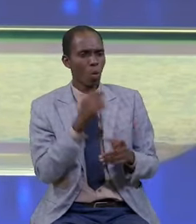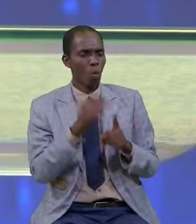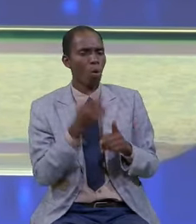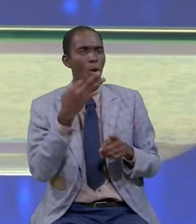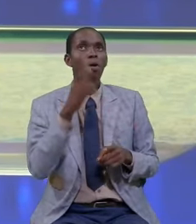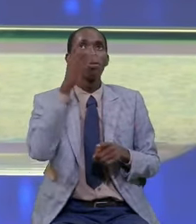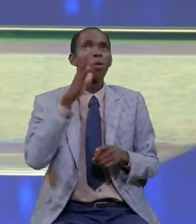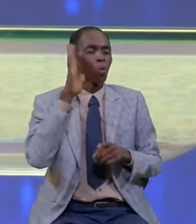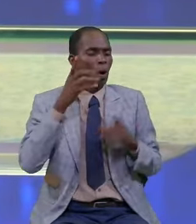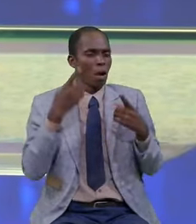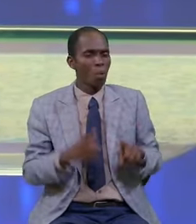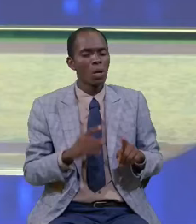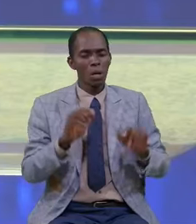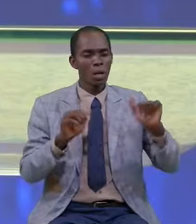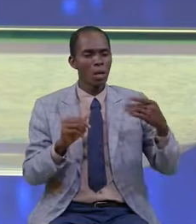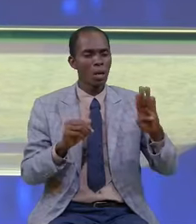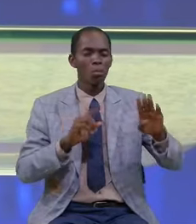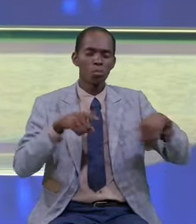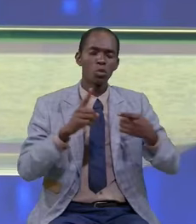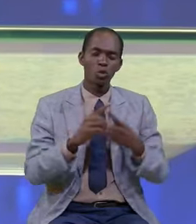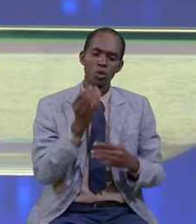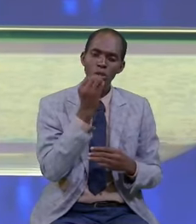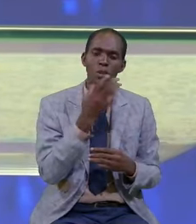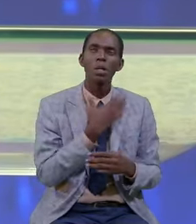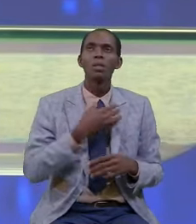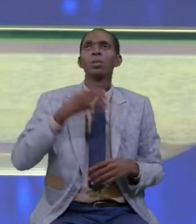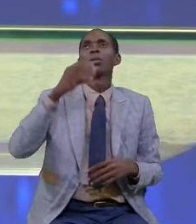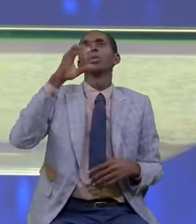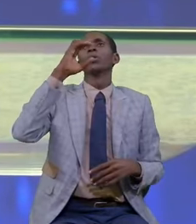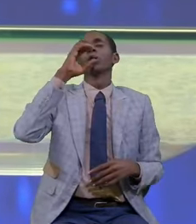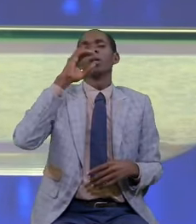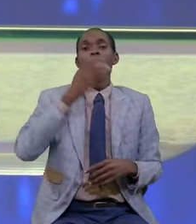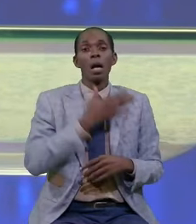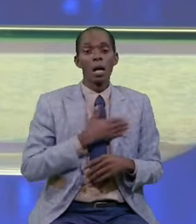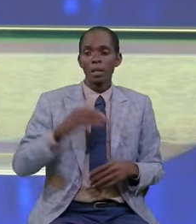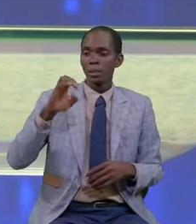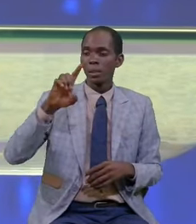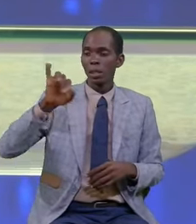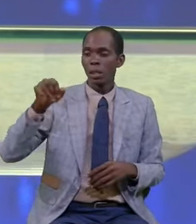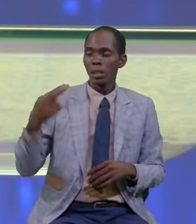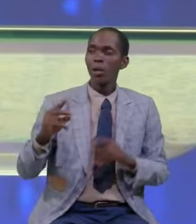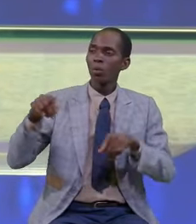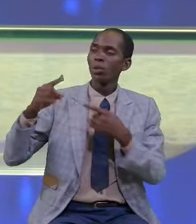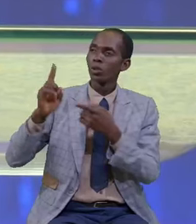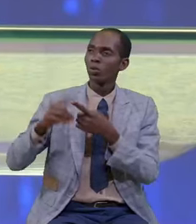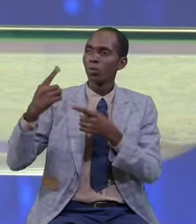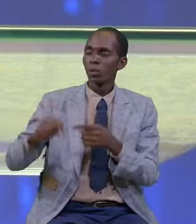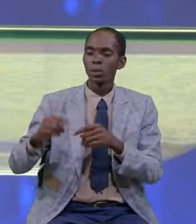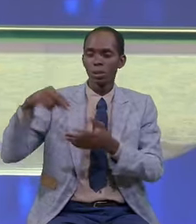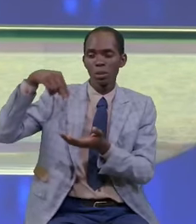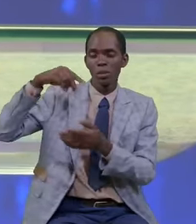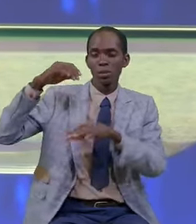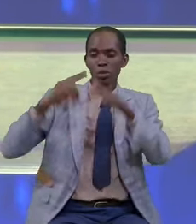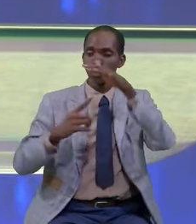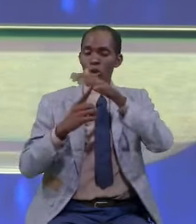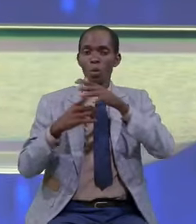Acab était monté et il allait manger. Et Élie monta au sommet du Carmel et se penchant